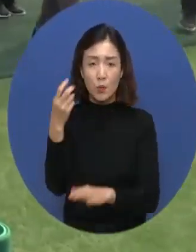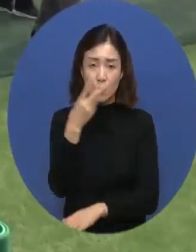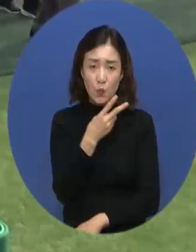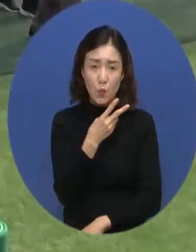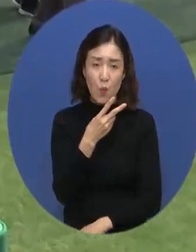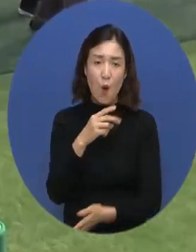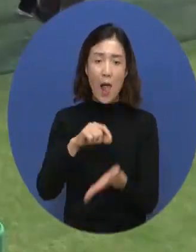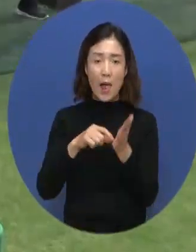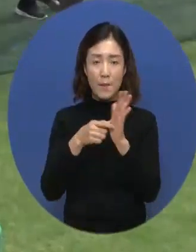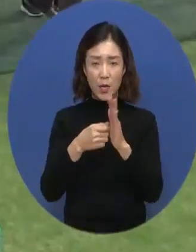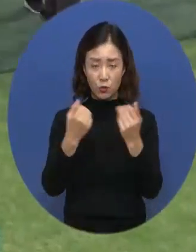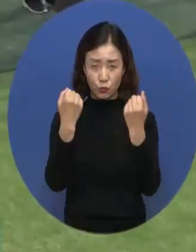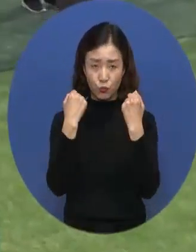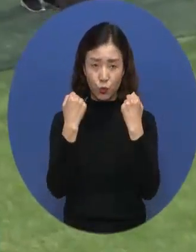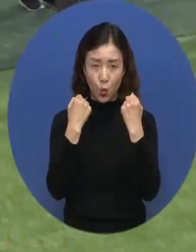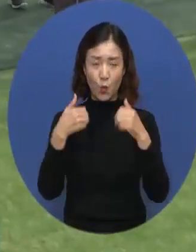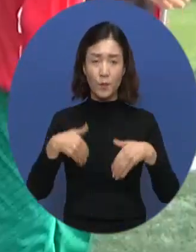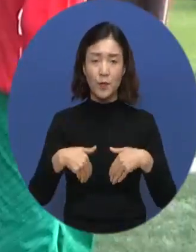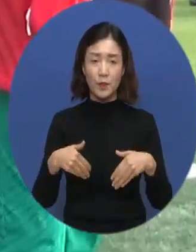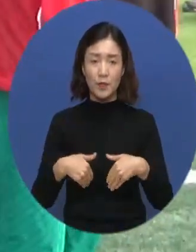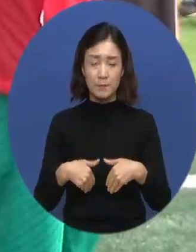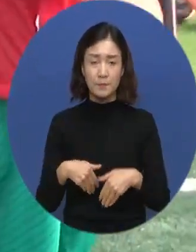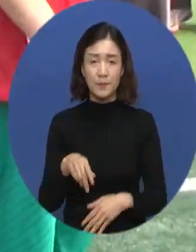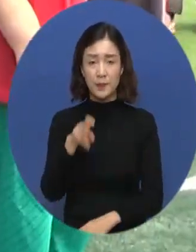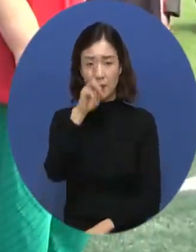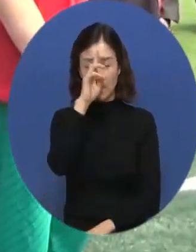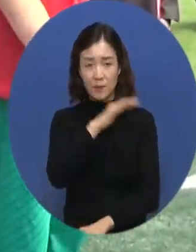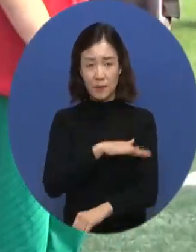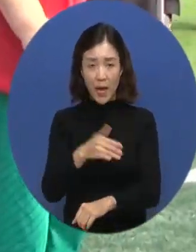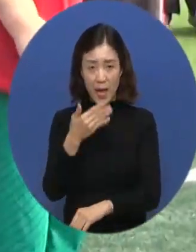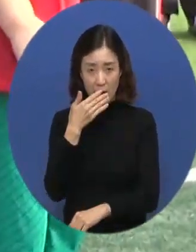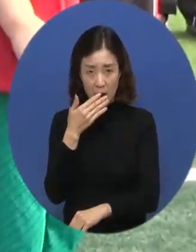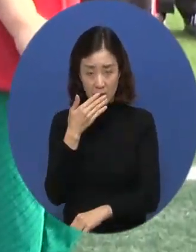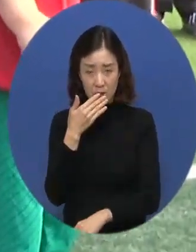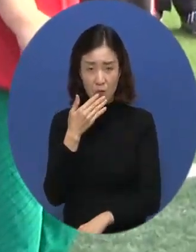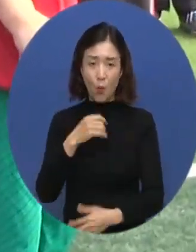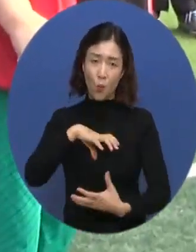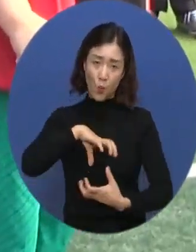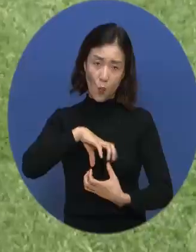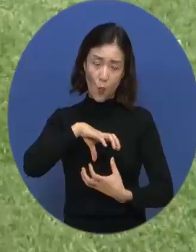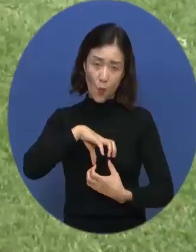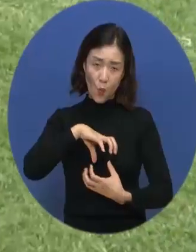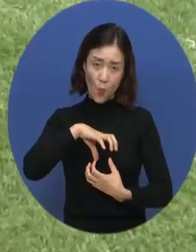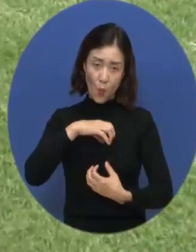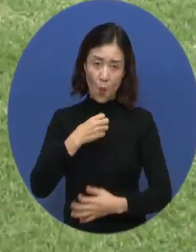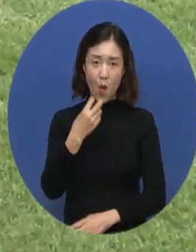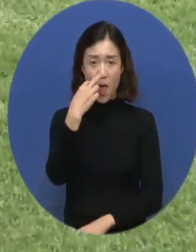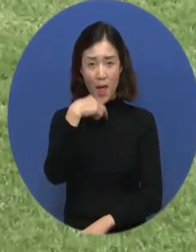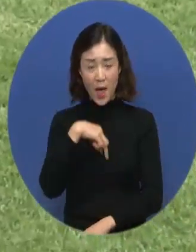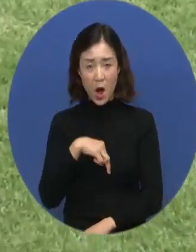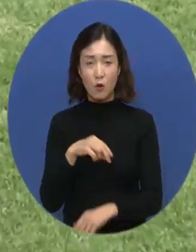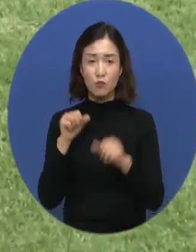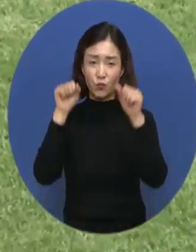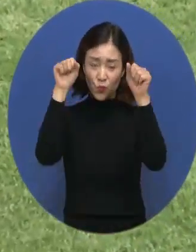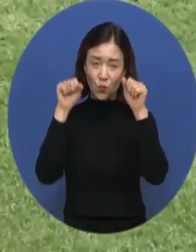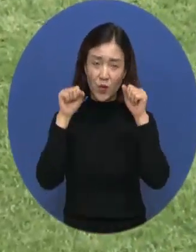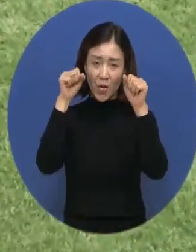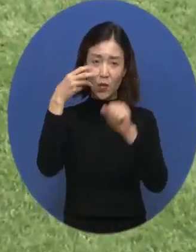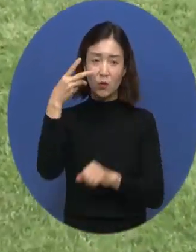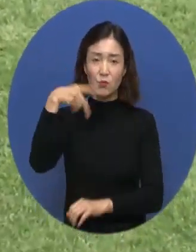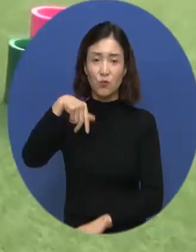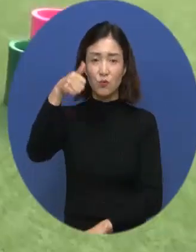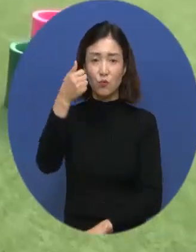운동도 필요하겠죠. 점심도 잘 드셨겠다. 소화도 시킬 겸 운동장에서 투호가